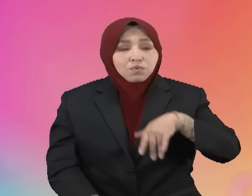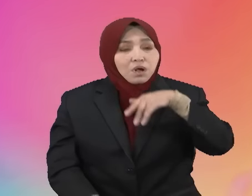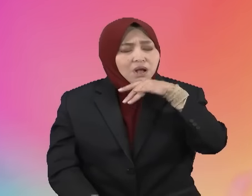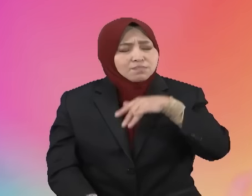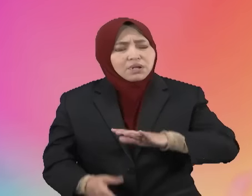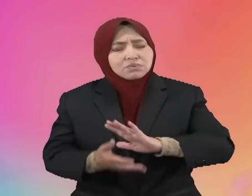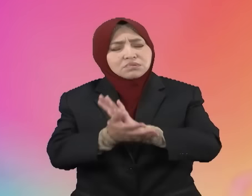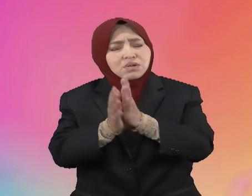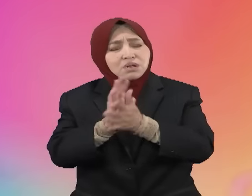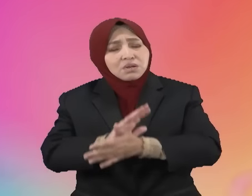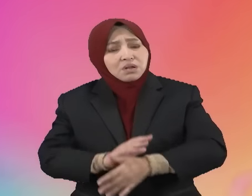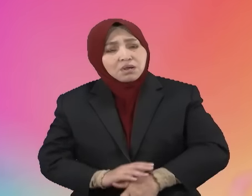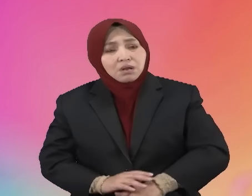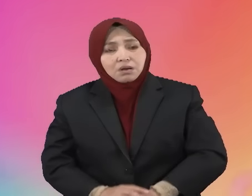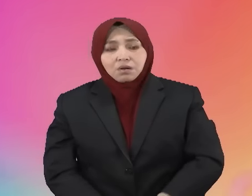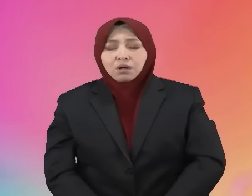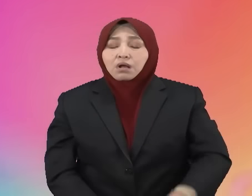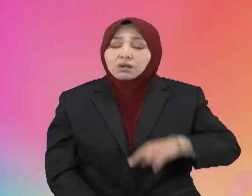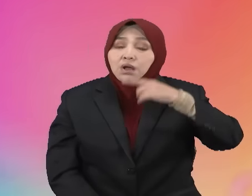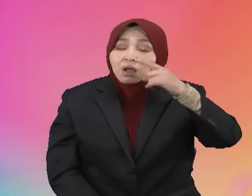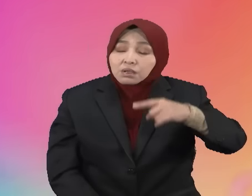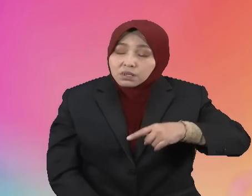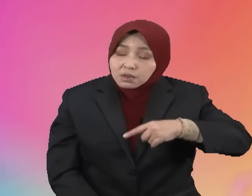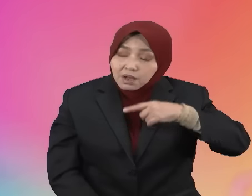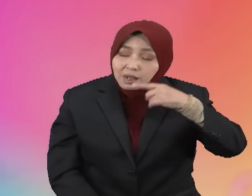فلله قل